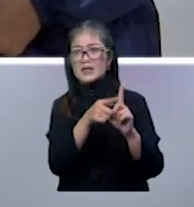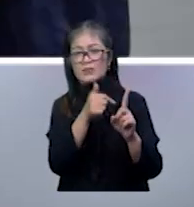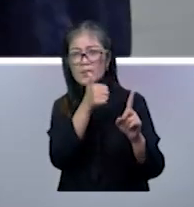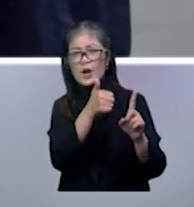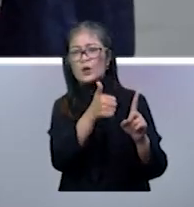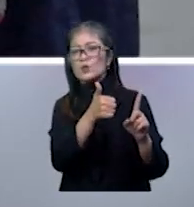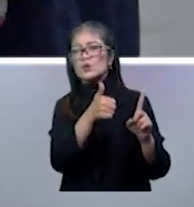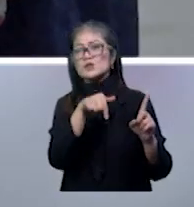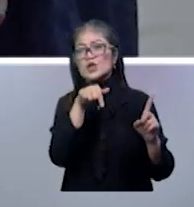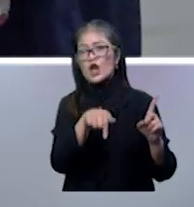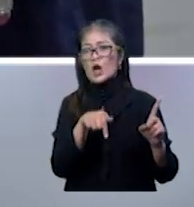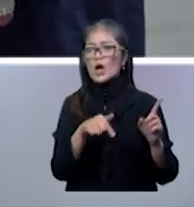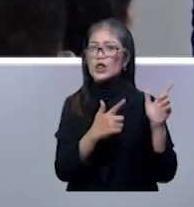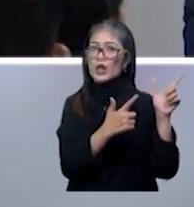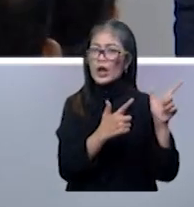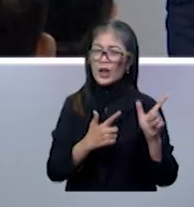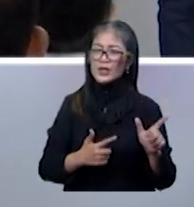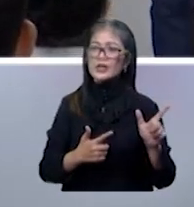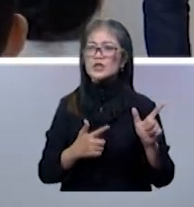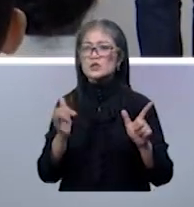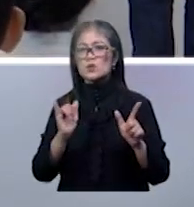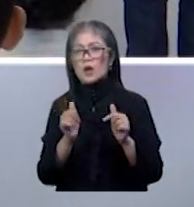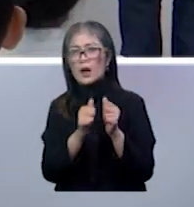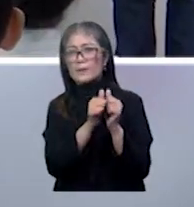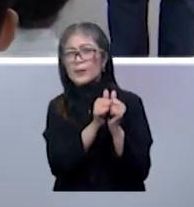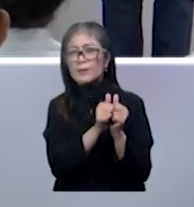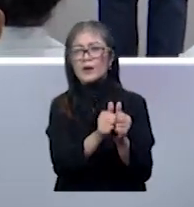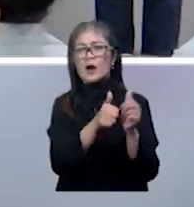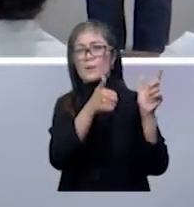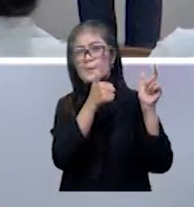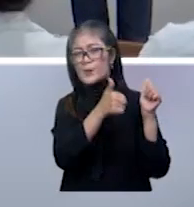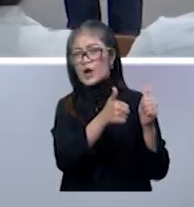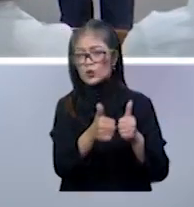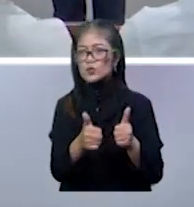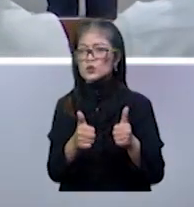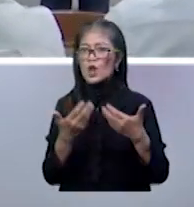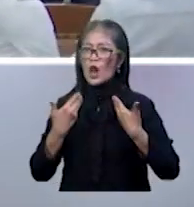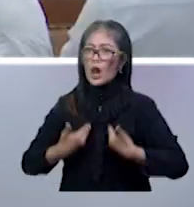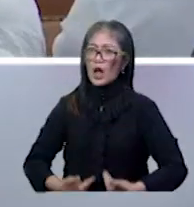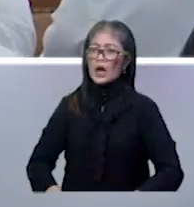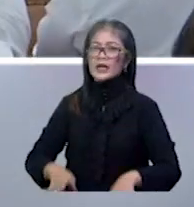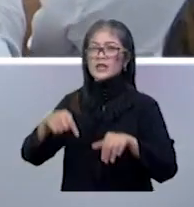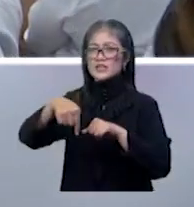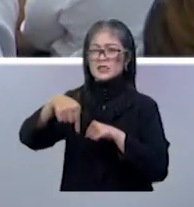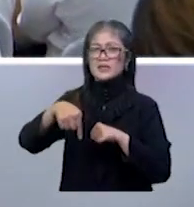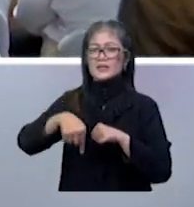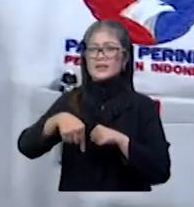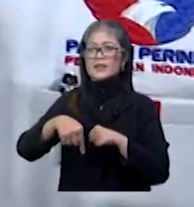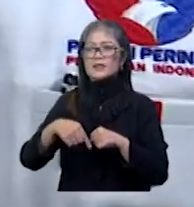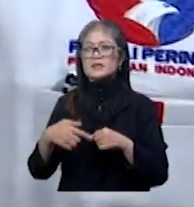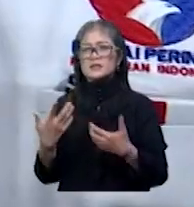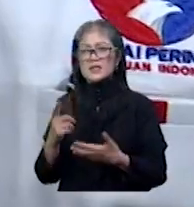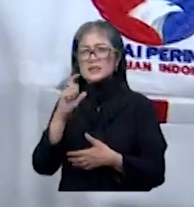tentara, leadership-nya sudah teruji, lahir di sini, mantan Pangdam di sini, staminanya bagus. Saya